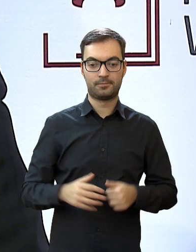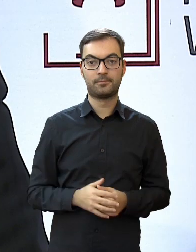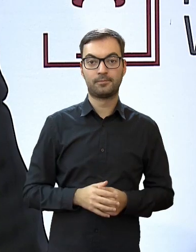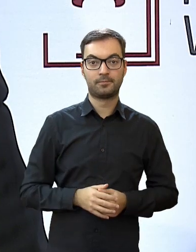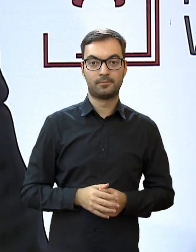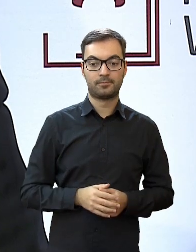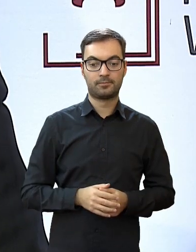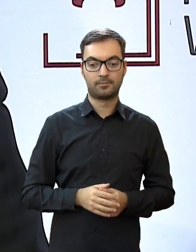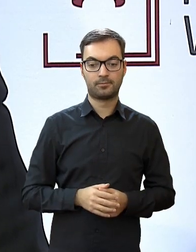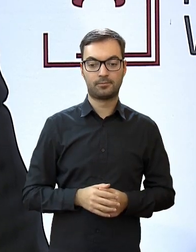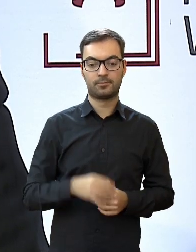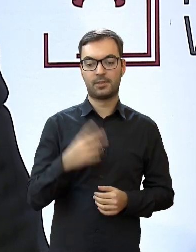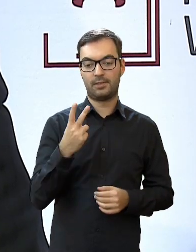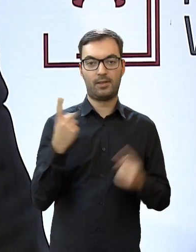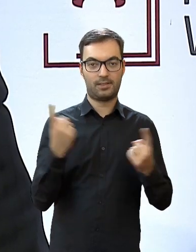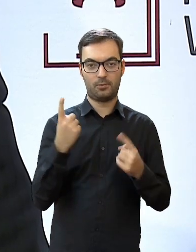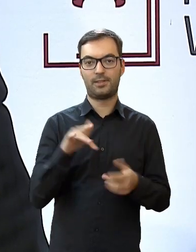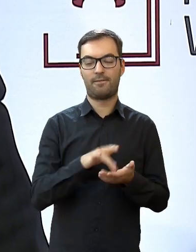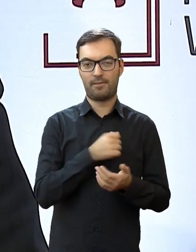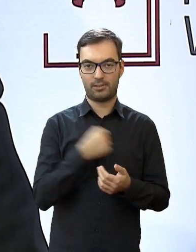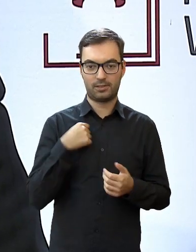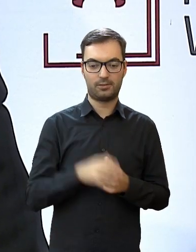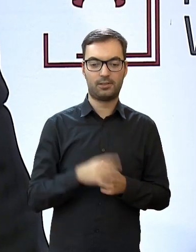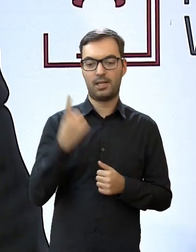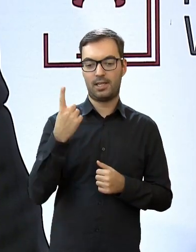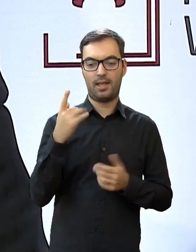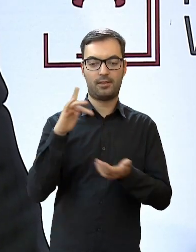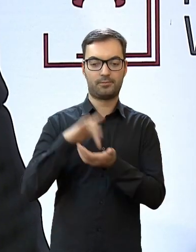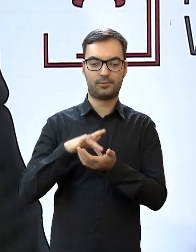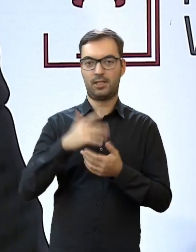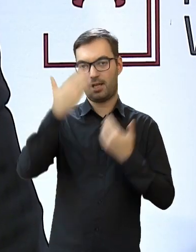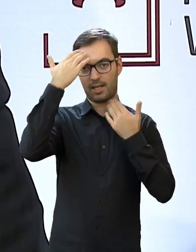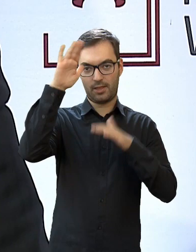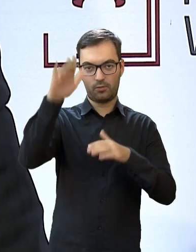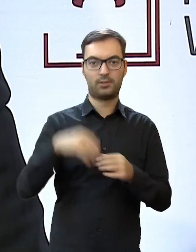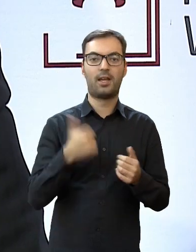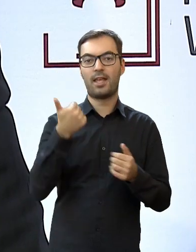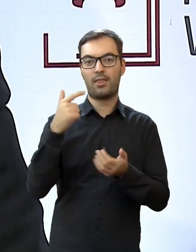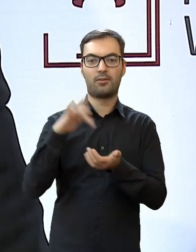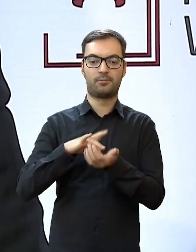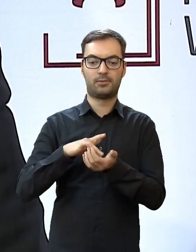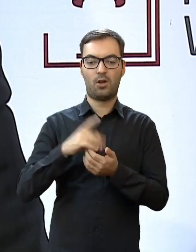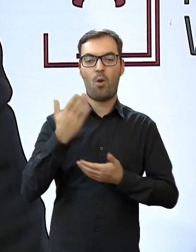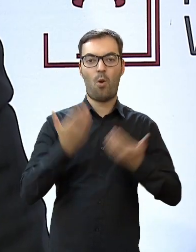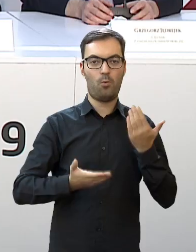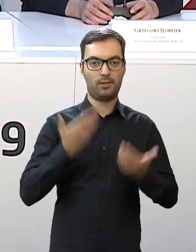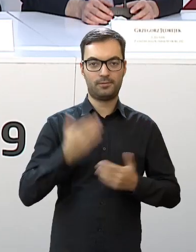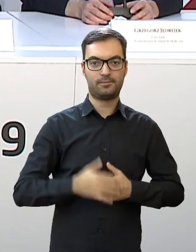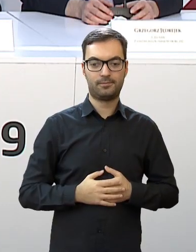to jest dwa przypadki w Warszawie i jedno zdarzenie w Katowicach i jedno w Lublinie.